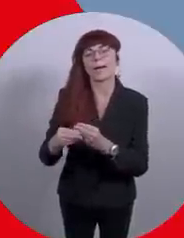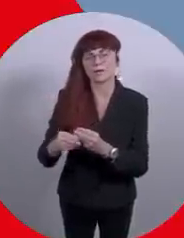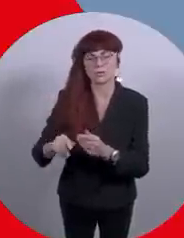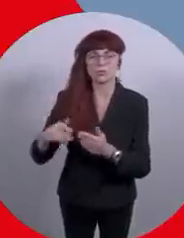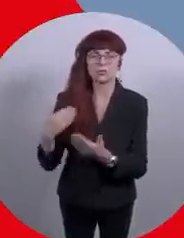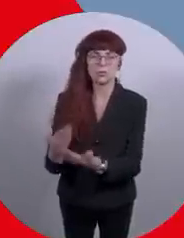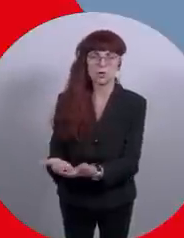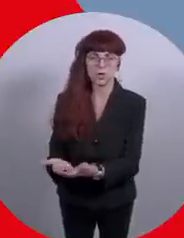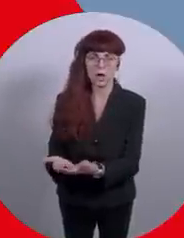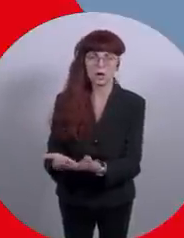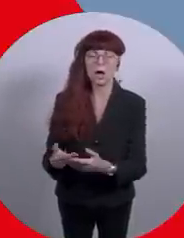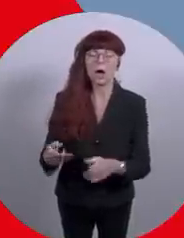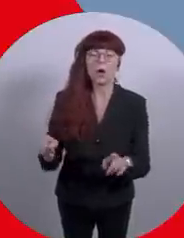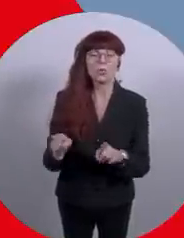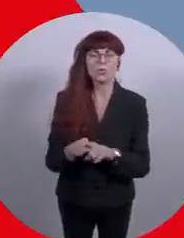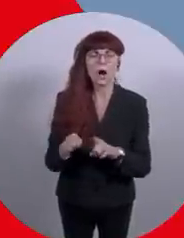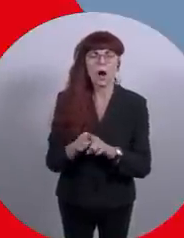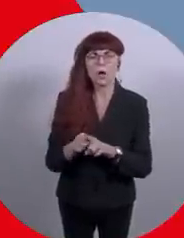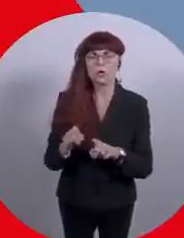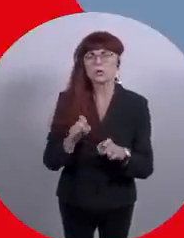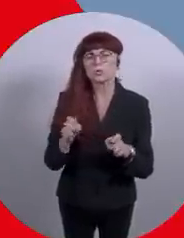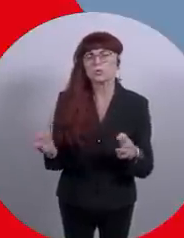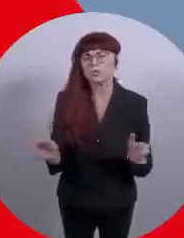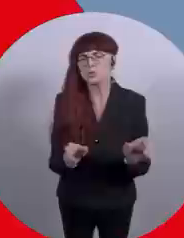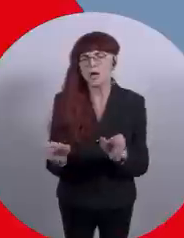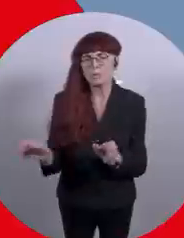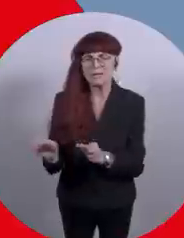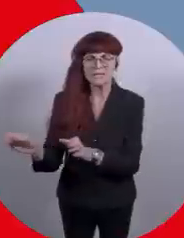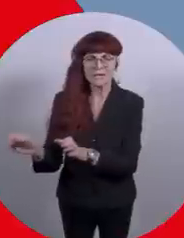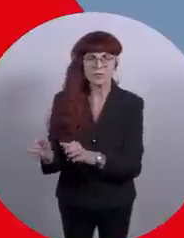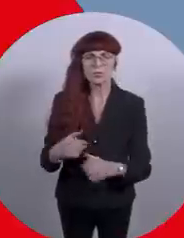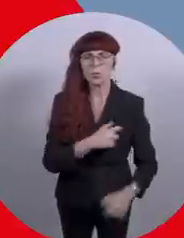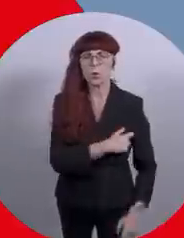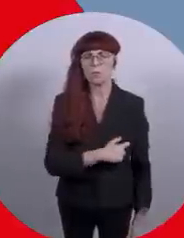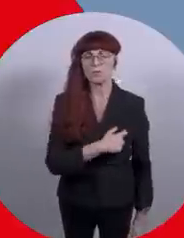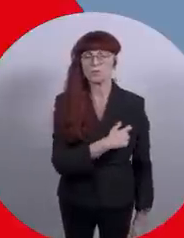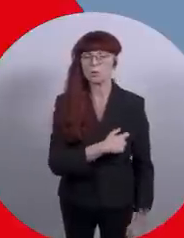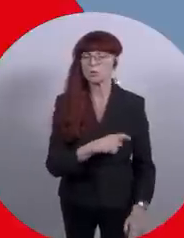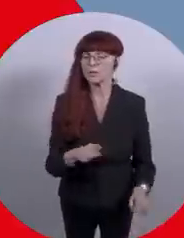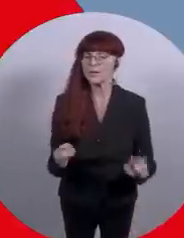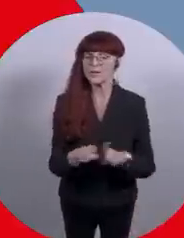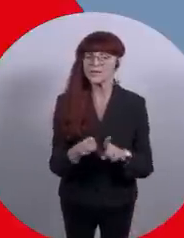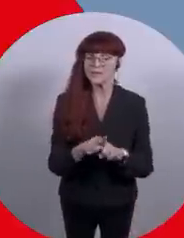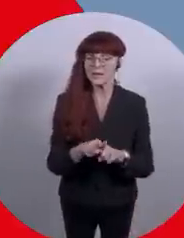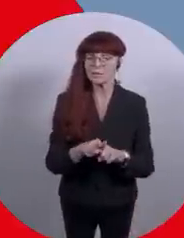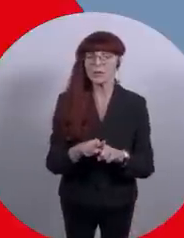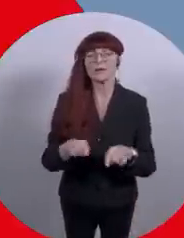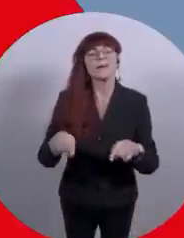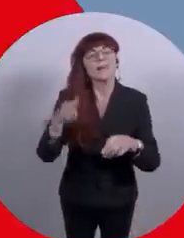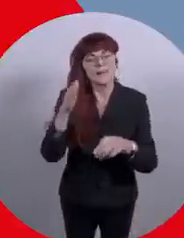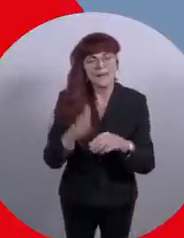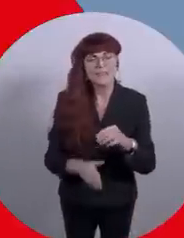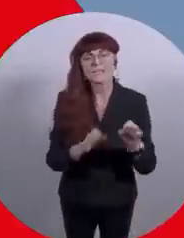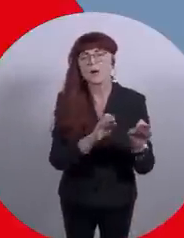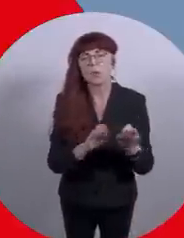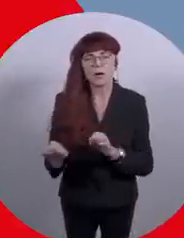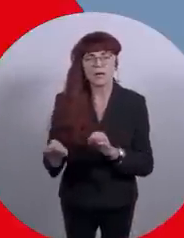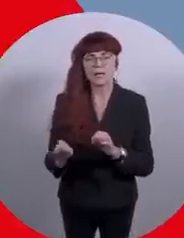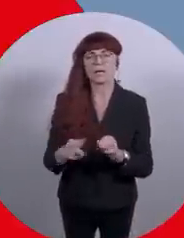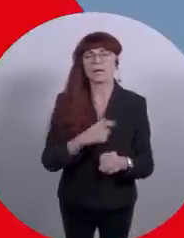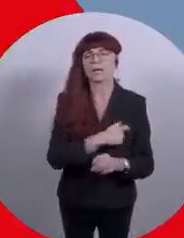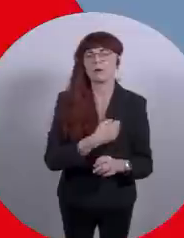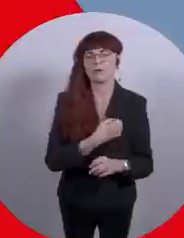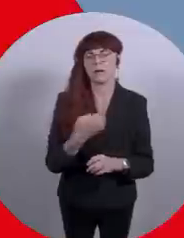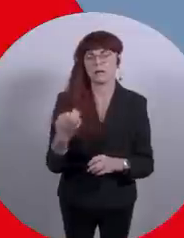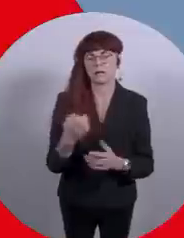wird ebenso ist die Zusammensetzung der Kommissionen entsprechend dem letzten ordentlichen Parteitag liebe